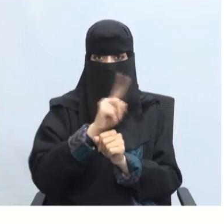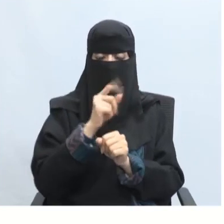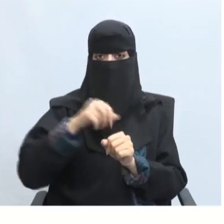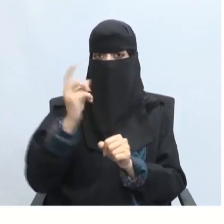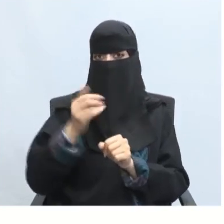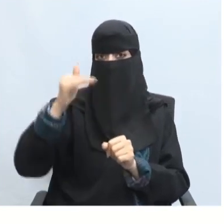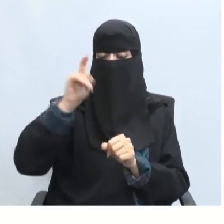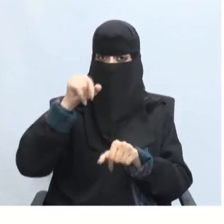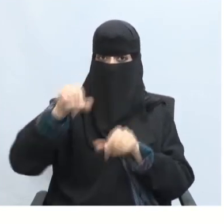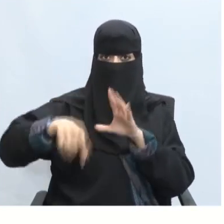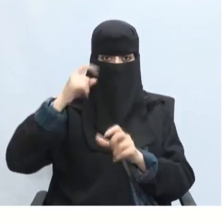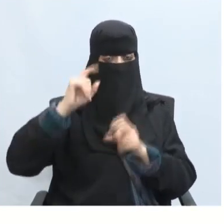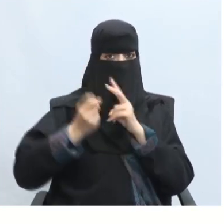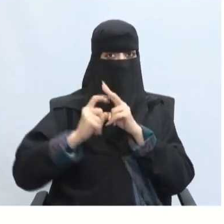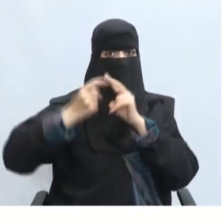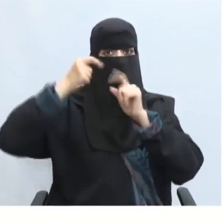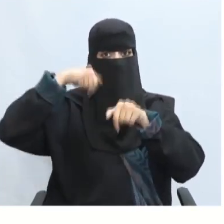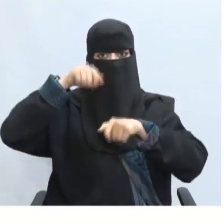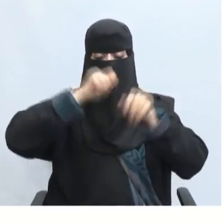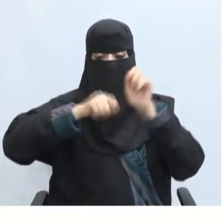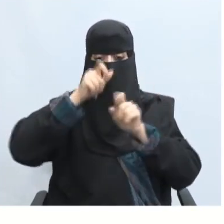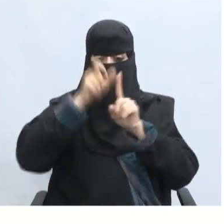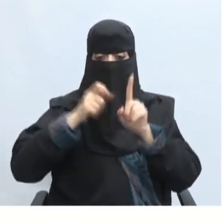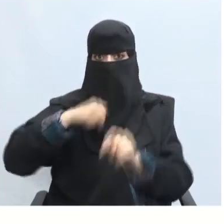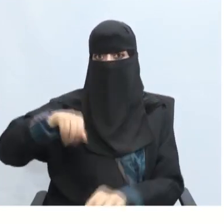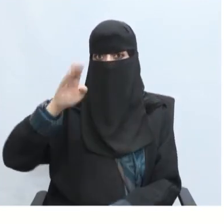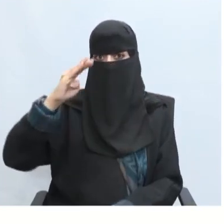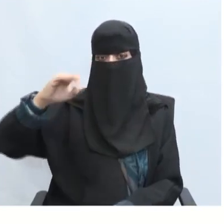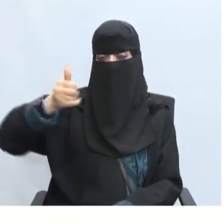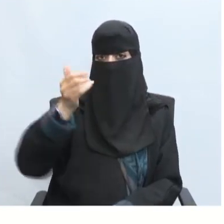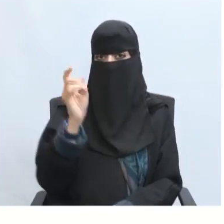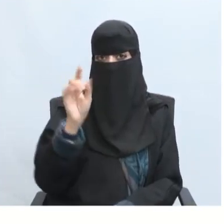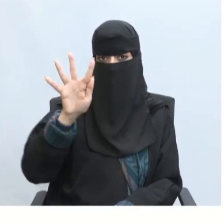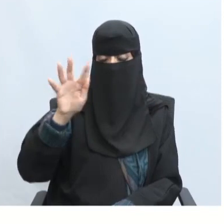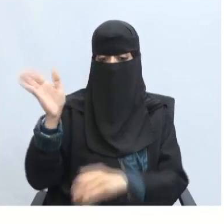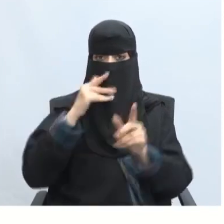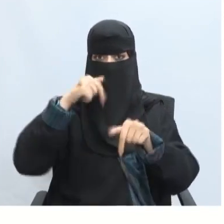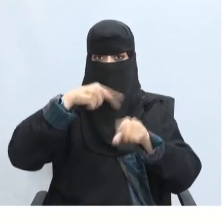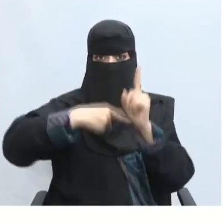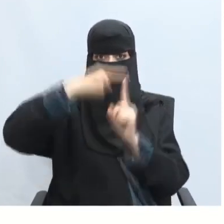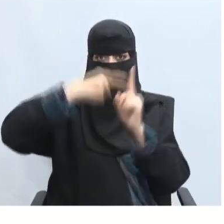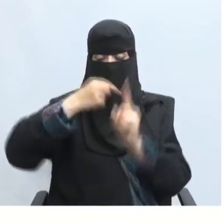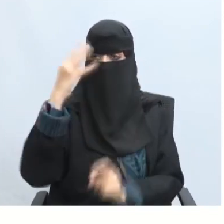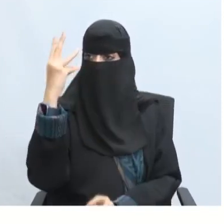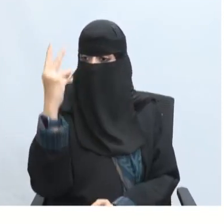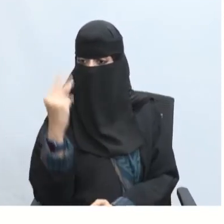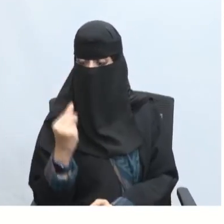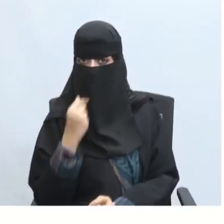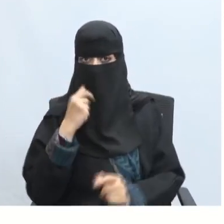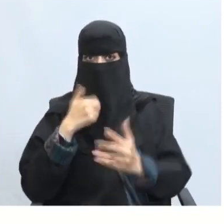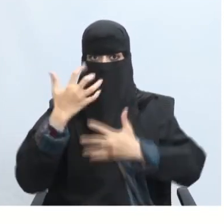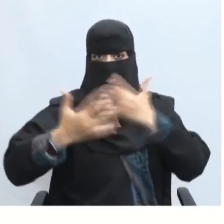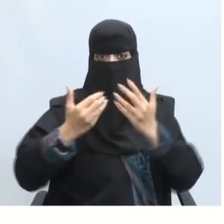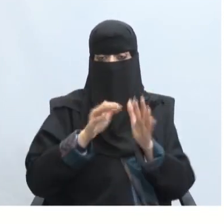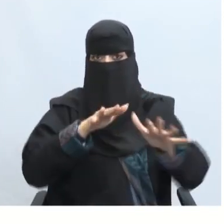ابتكر مقياس رختر الجيولوجي تشارز رختر وذكرنا بانه عباره عن مقياس عددي يقيس طاقه اكبر